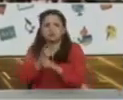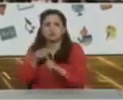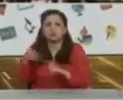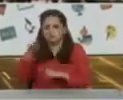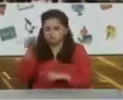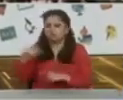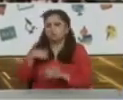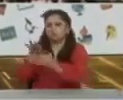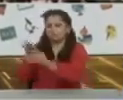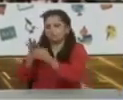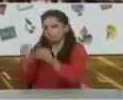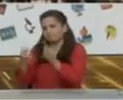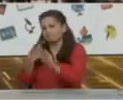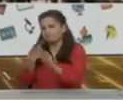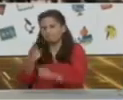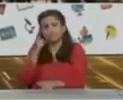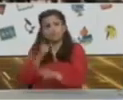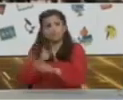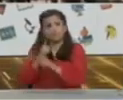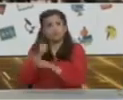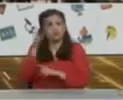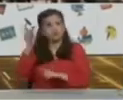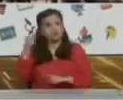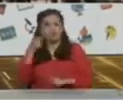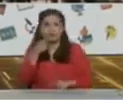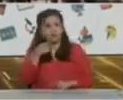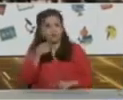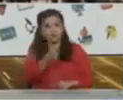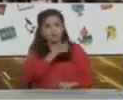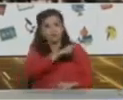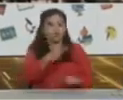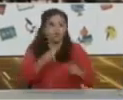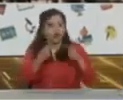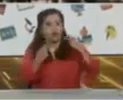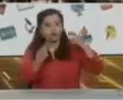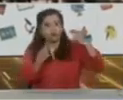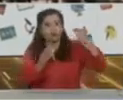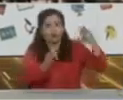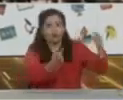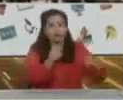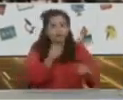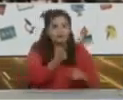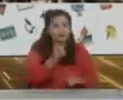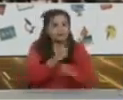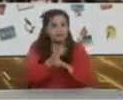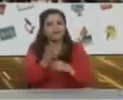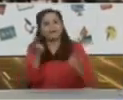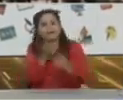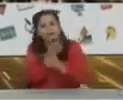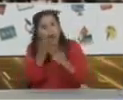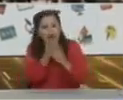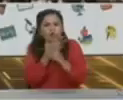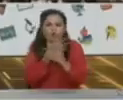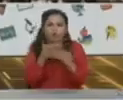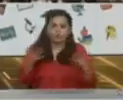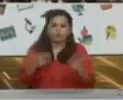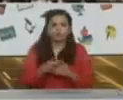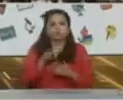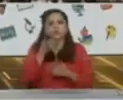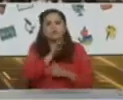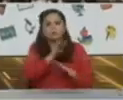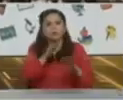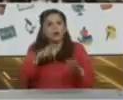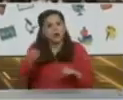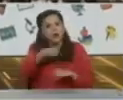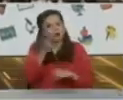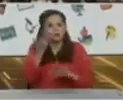लीजिए। अब देखिए, टीचर बड़ी कुशलता से कथा कहते कहते, बात करते करते, हंसी मजाक में उसके दिमाग में